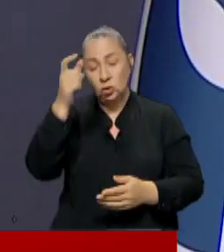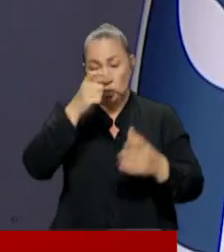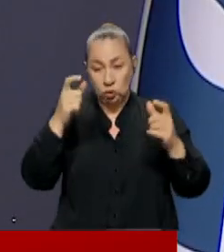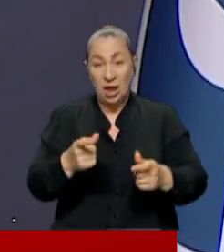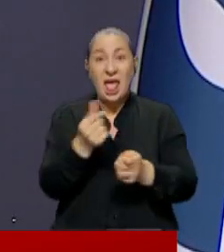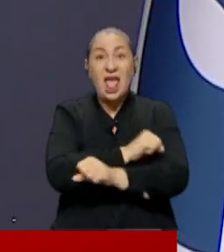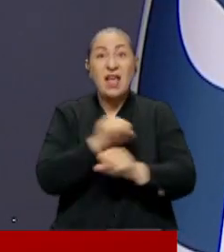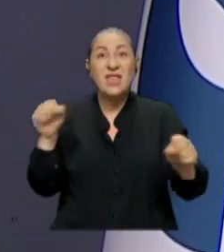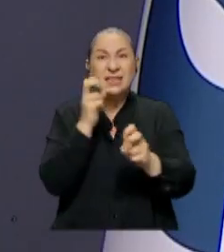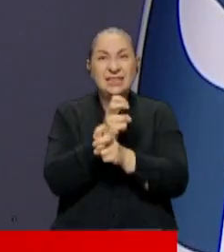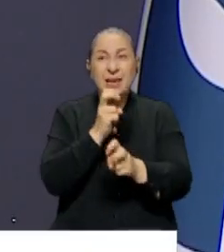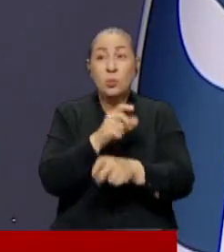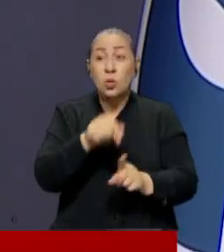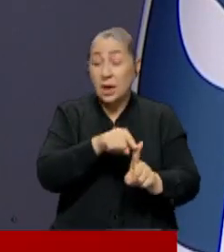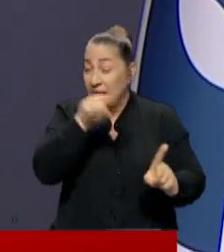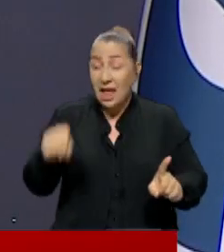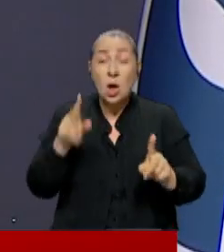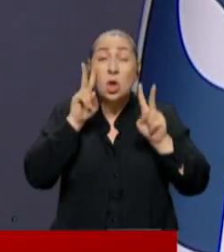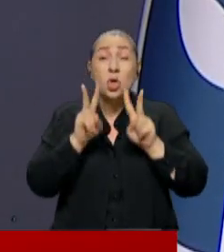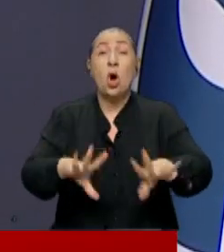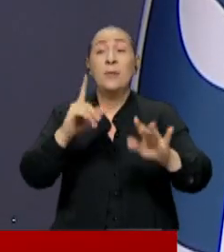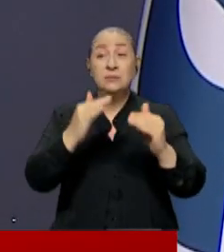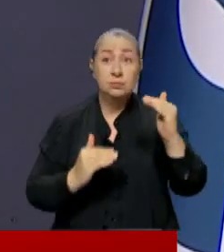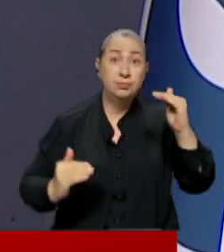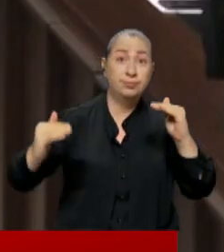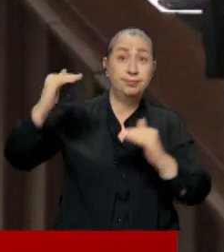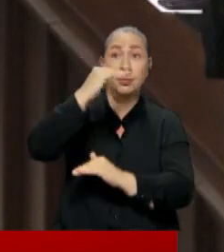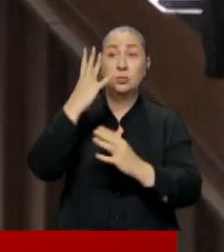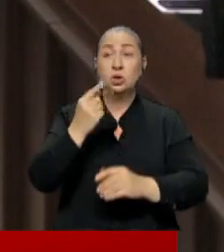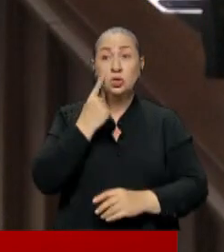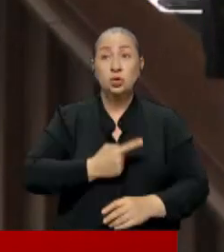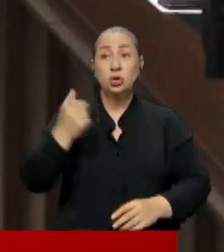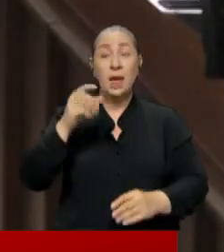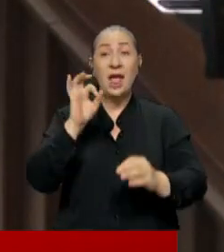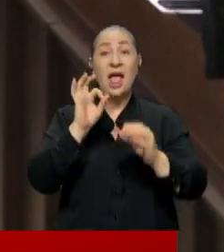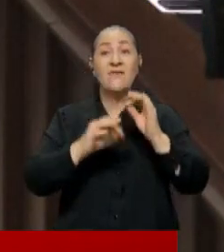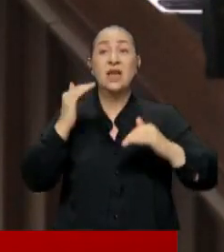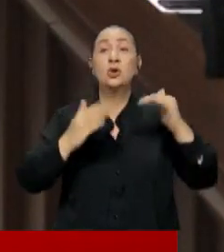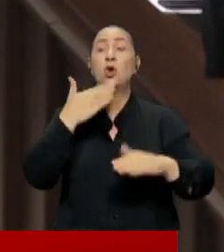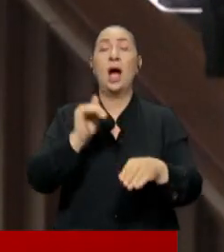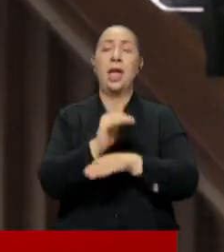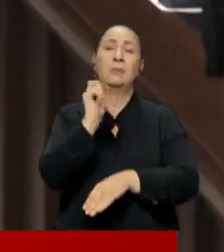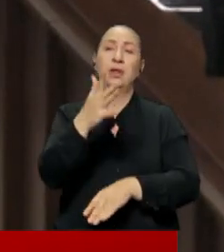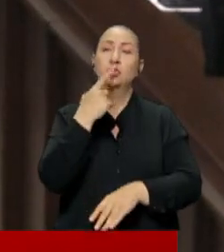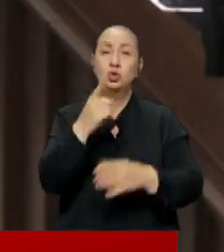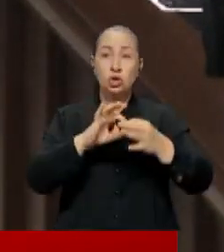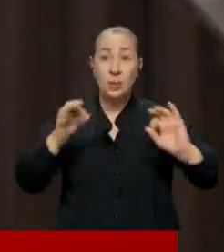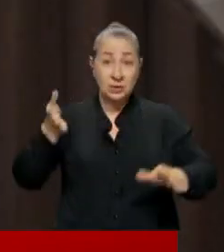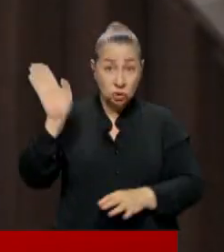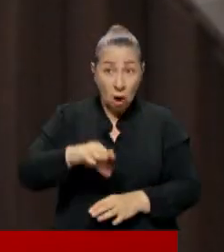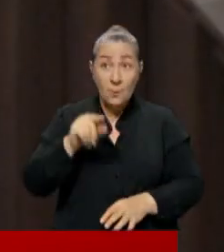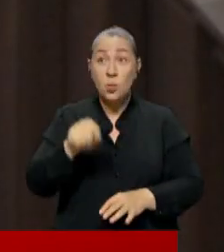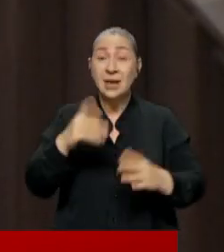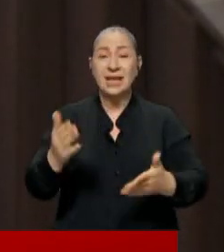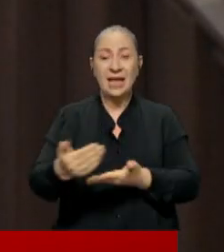Ülkemizin iflas riski bugüne dek görmediğimiz bir seviyeye ulaşmış durumda. Cumhurbaşkanı enflasyon yok, hayat pahalılığı var sözlerinden sonra bu